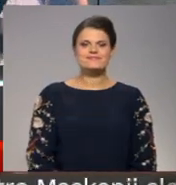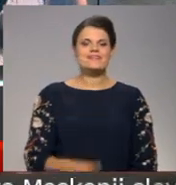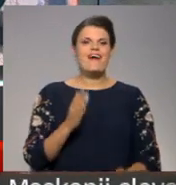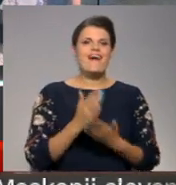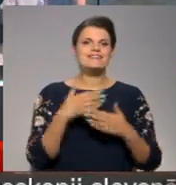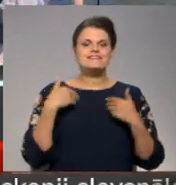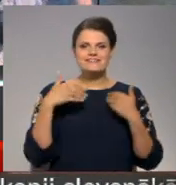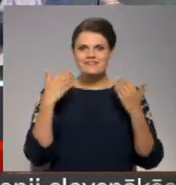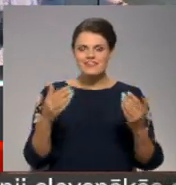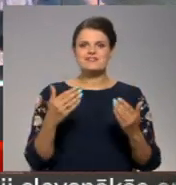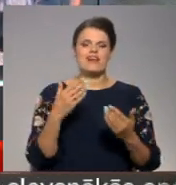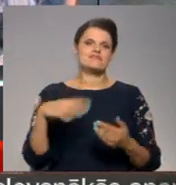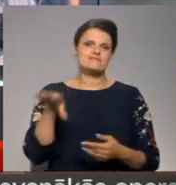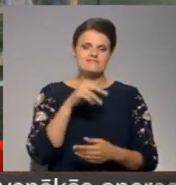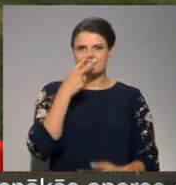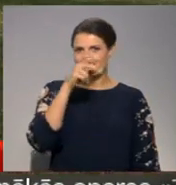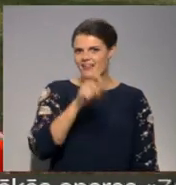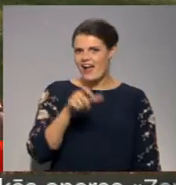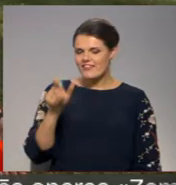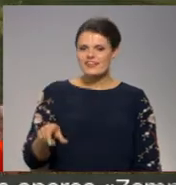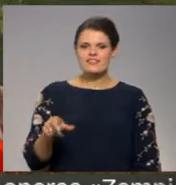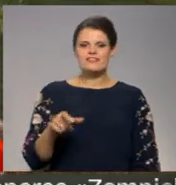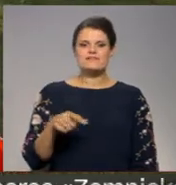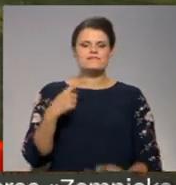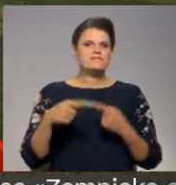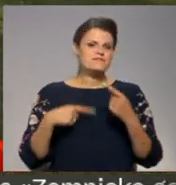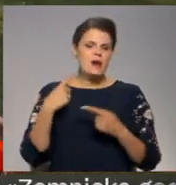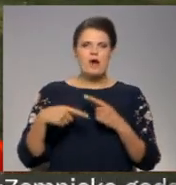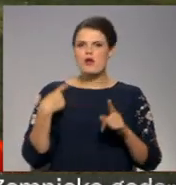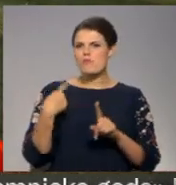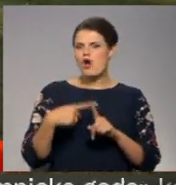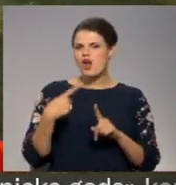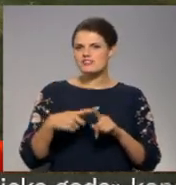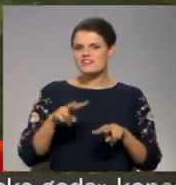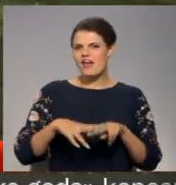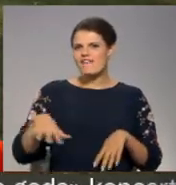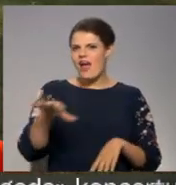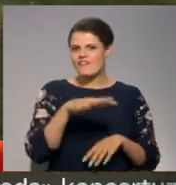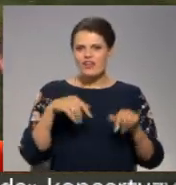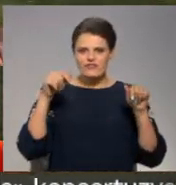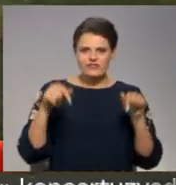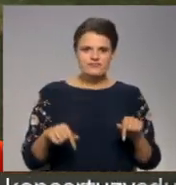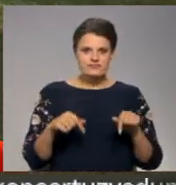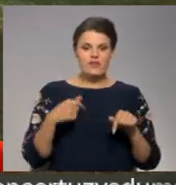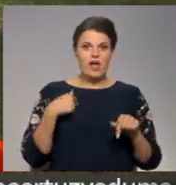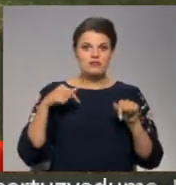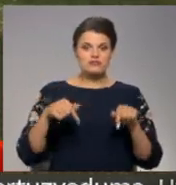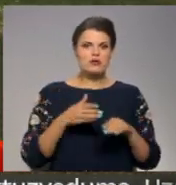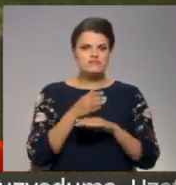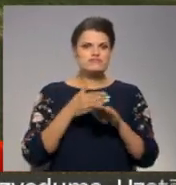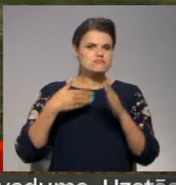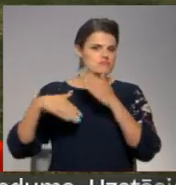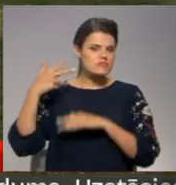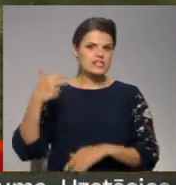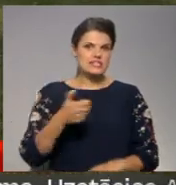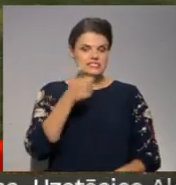Esi sveicināts, Jāni, un esi sveicināts skatītāji no Allaižu pozitīvās Salasgrīvas. Cik esmu šeit viesojusies pēdējos